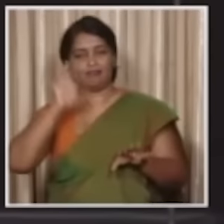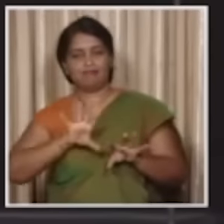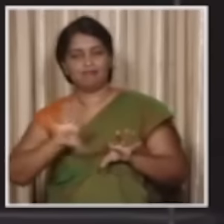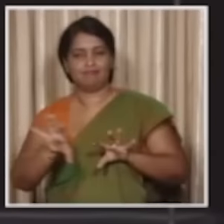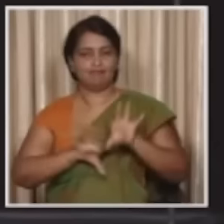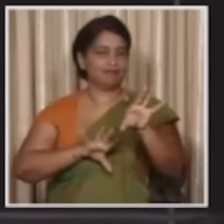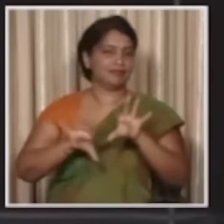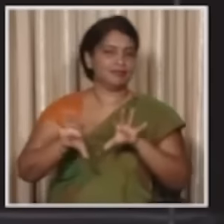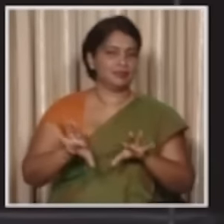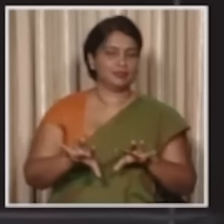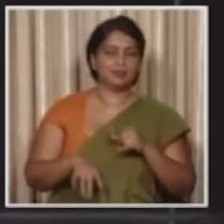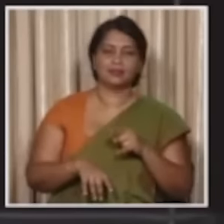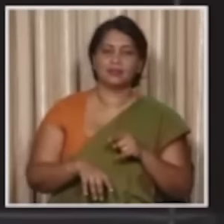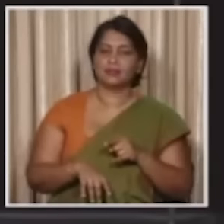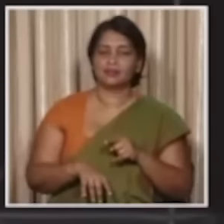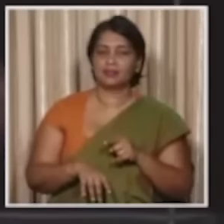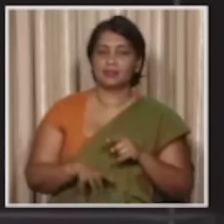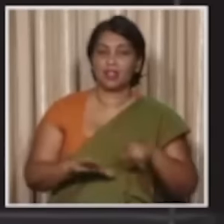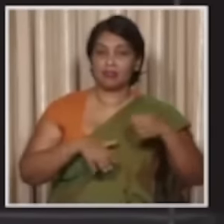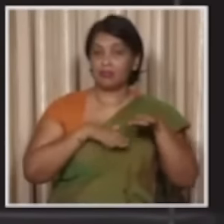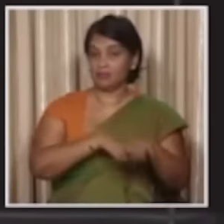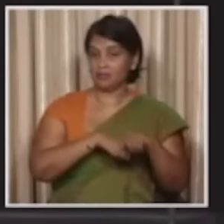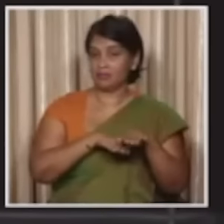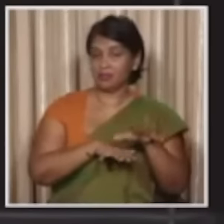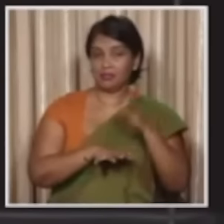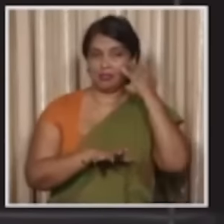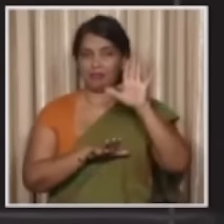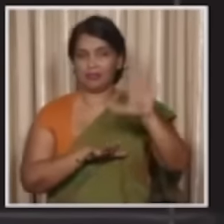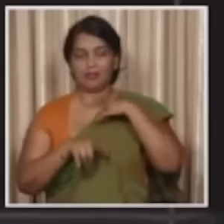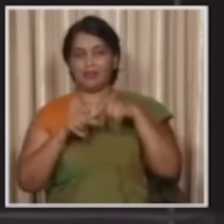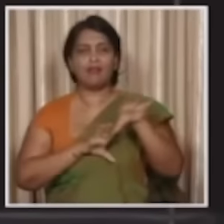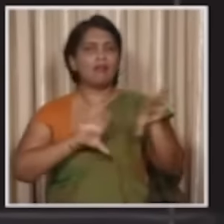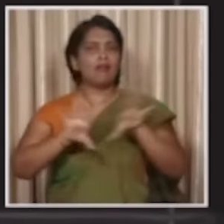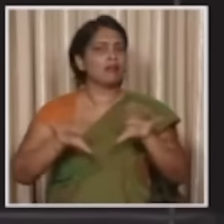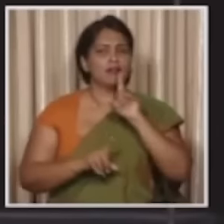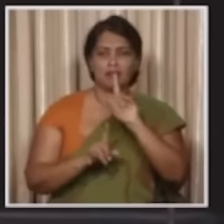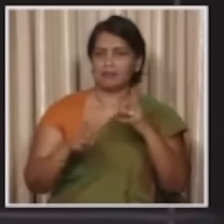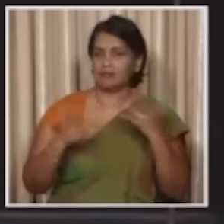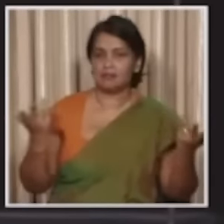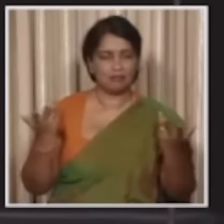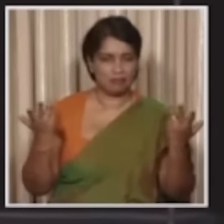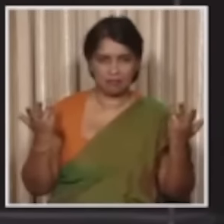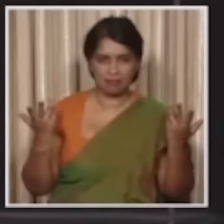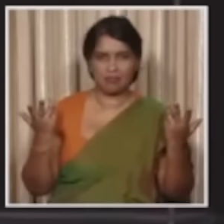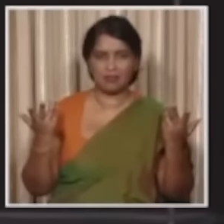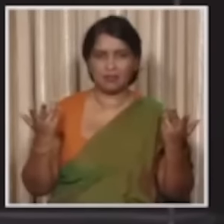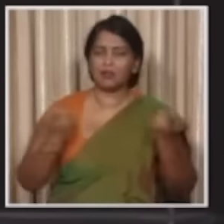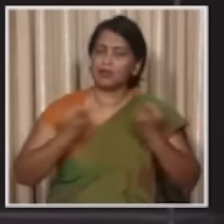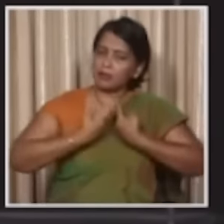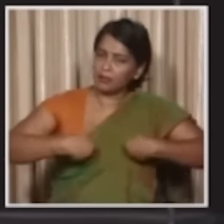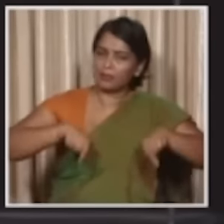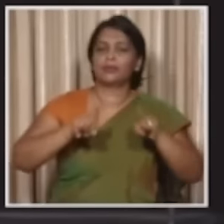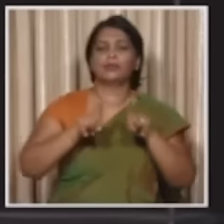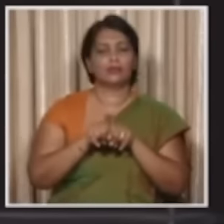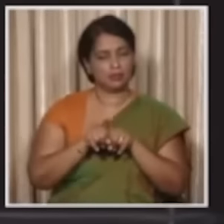කට්ටියකට මේ ඇඟලුම් කර්මාන්තවල ඉන්න කාන්තාවන්ට එහෙම කියන්න බෑ. මේක මේක සියලු